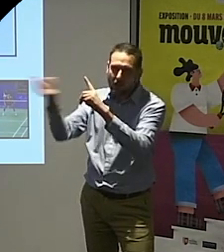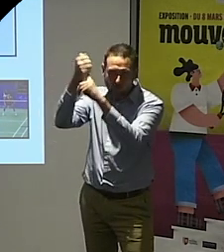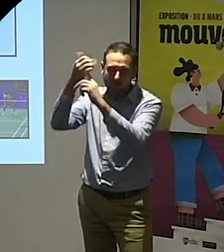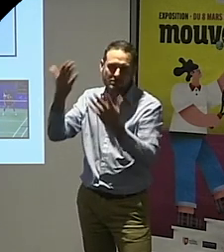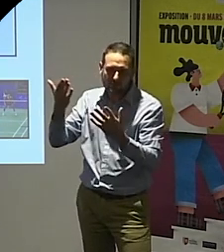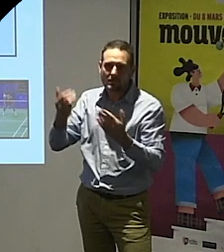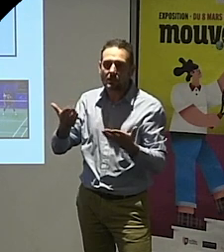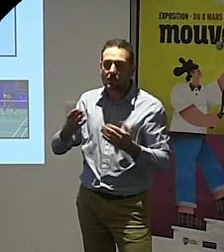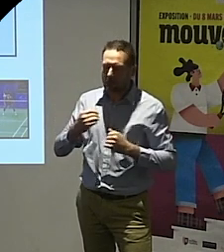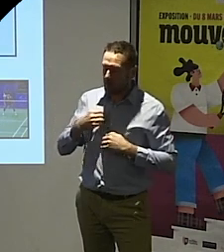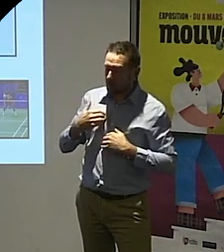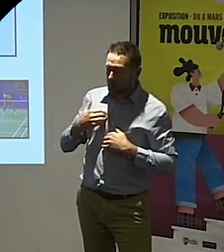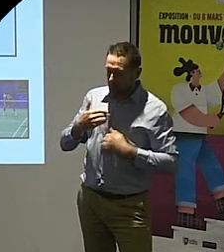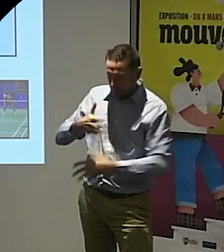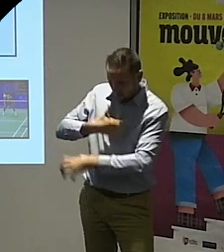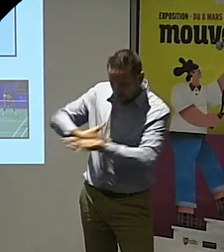Empathie.